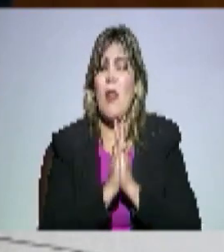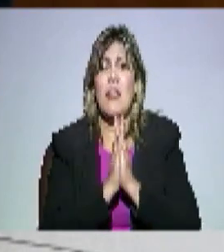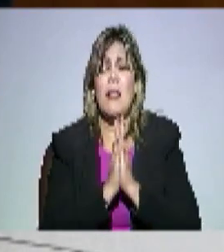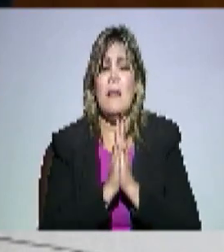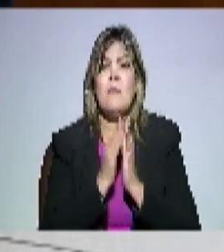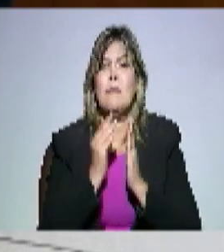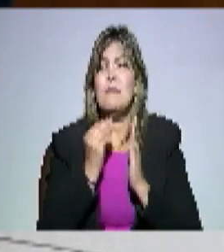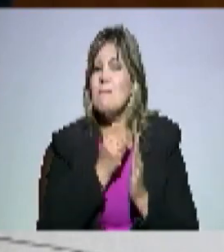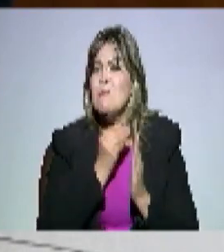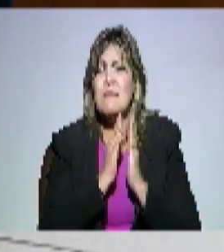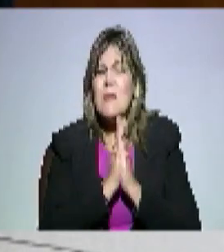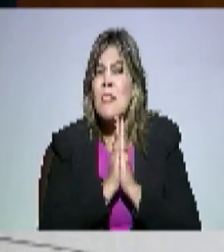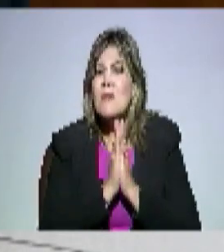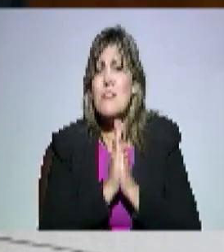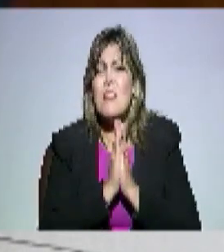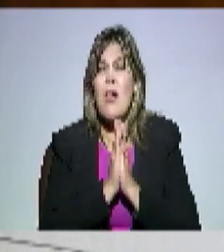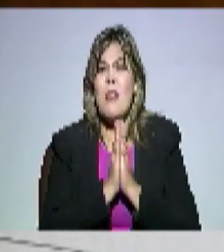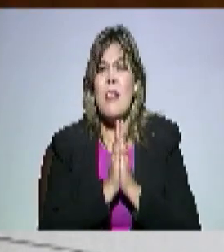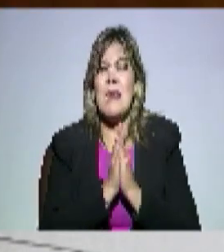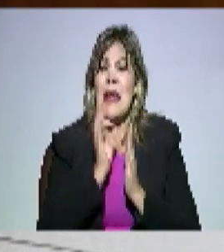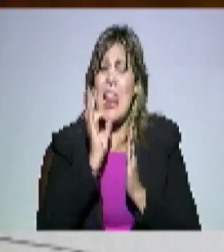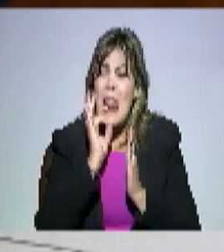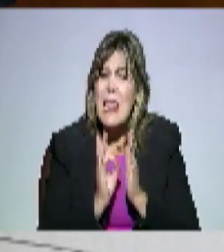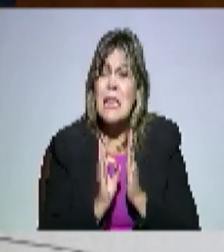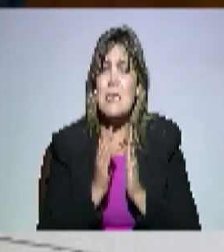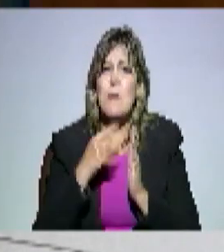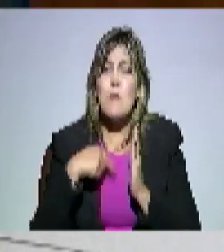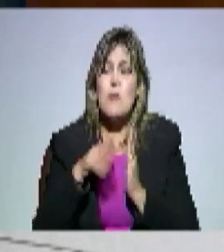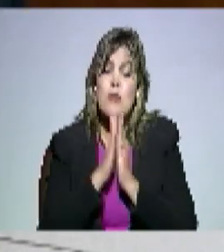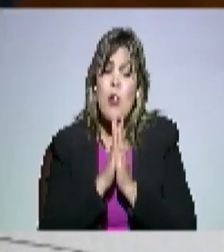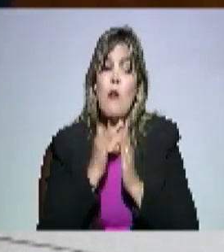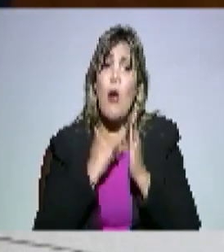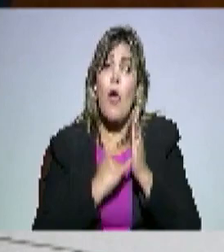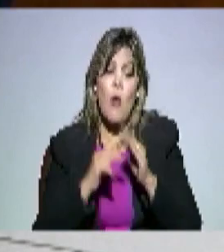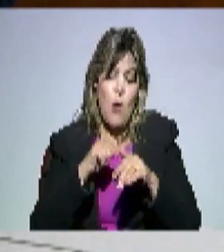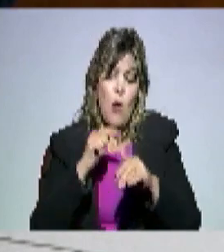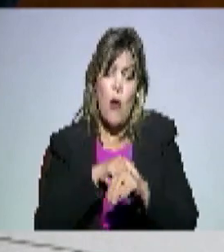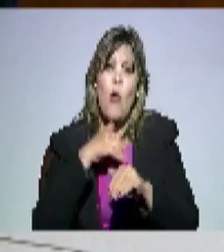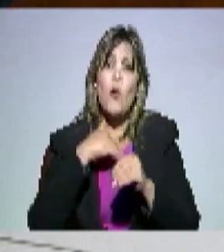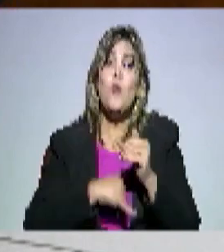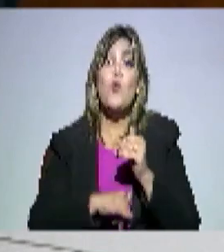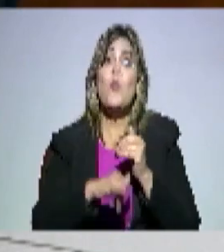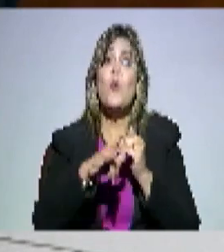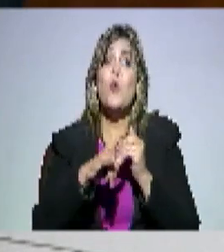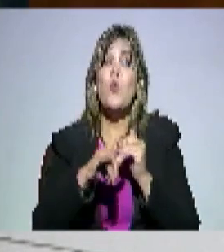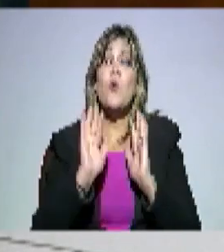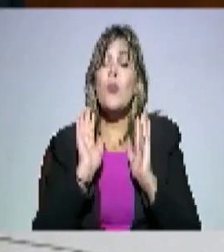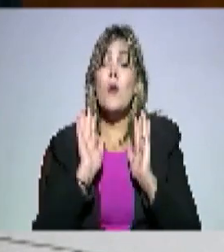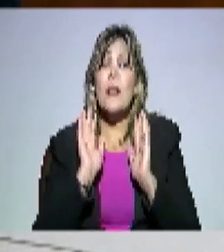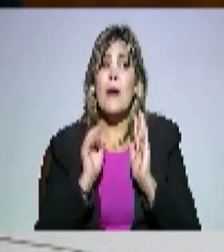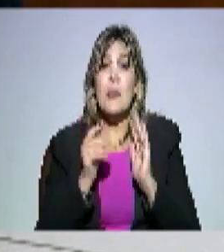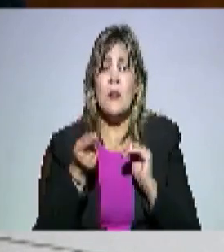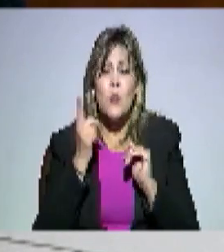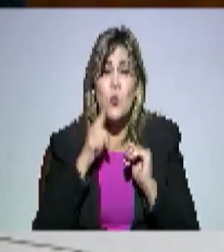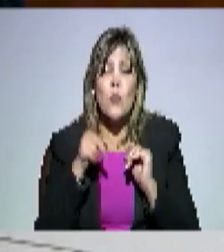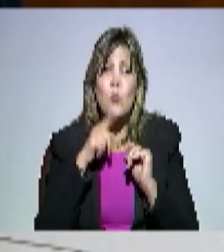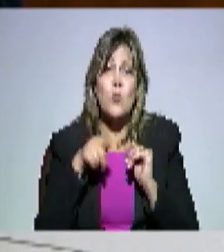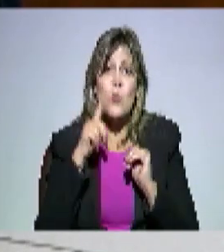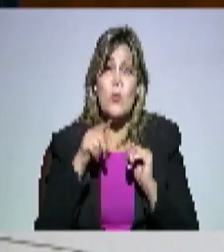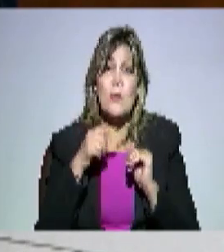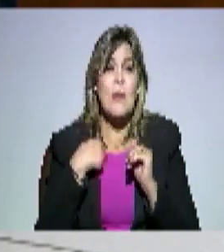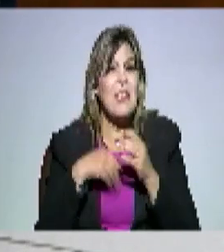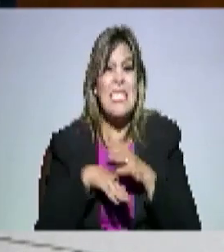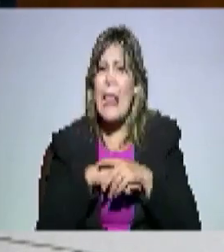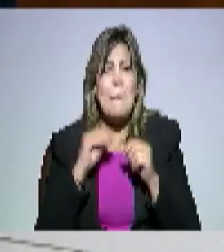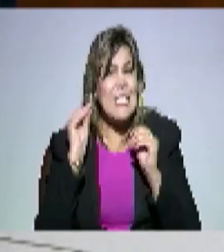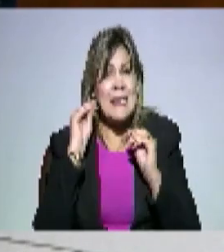نصلي صلي لك وينبغي ان يصلى كل حين ولا يمل وصلوا كل حين وعمال تكررها يا رب طب دي